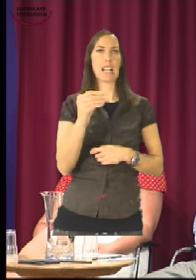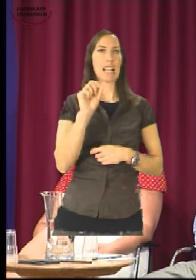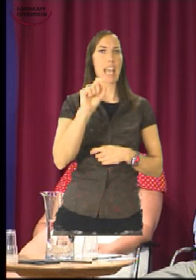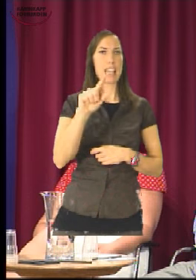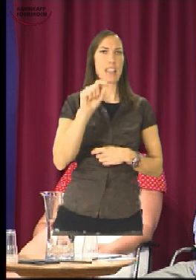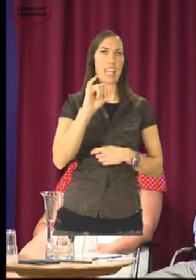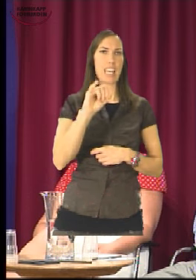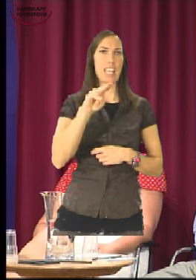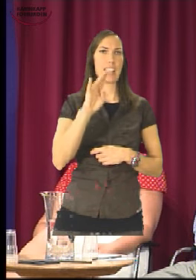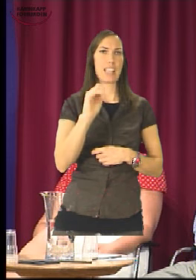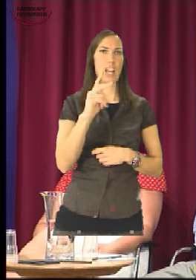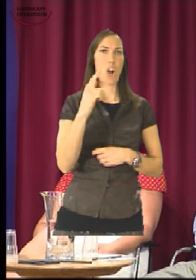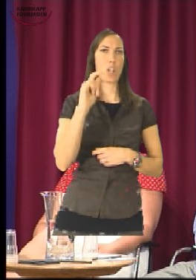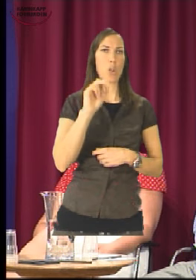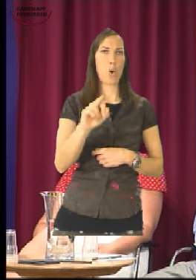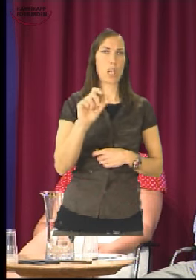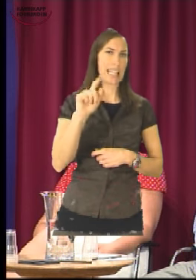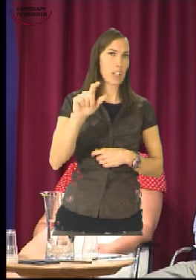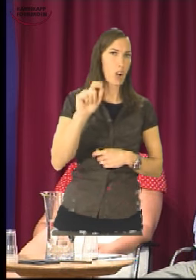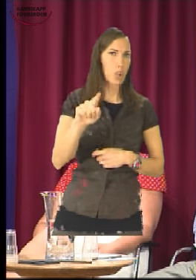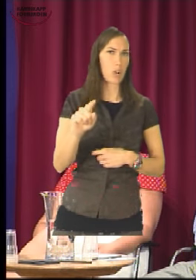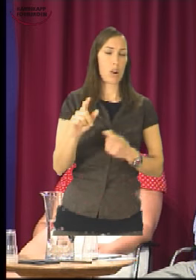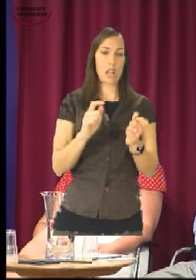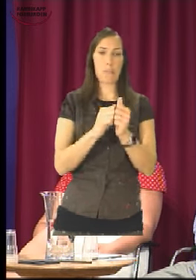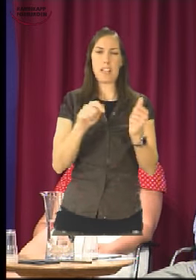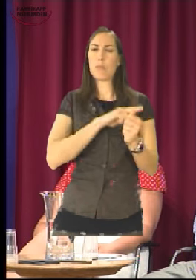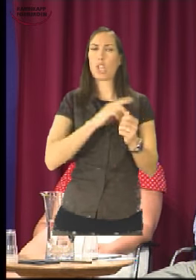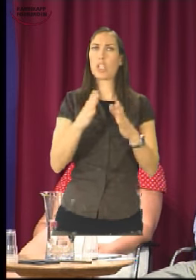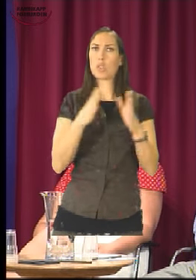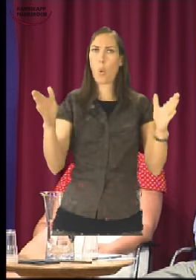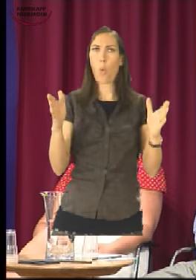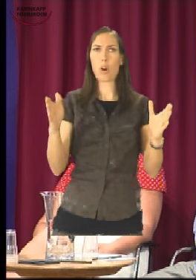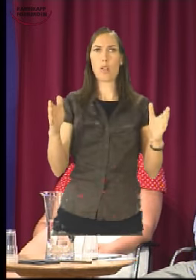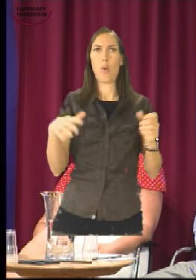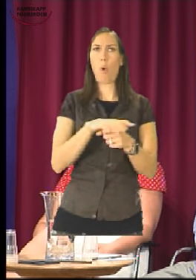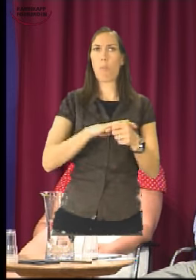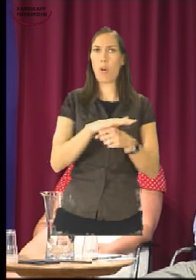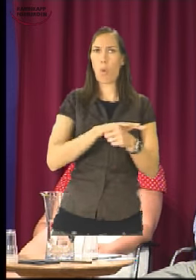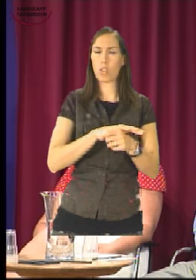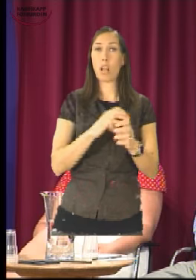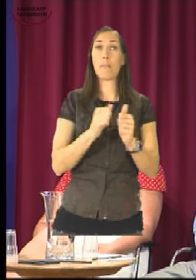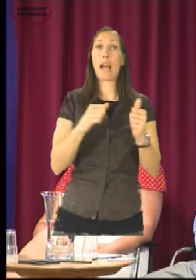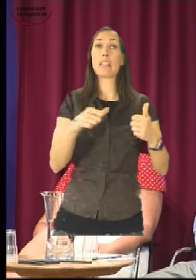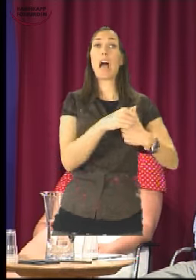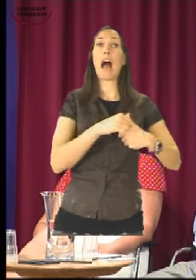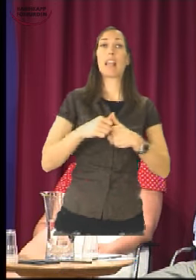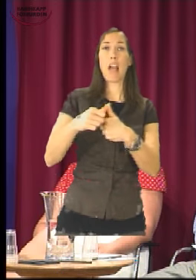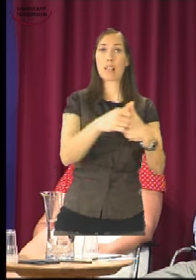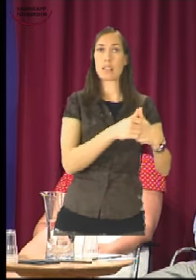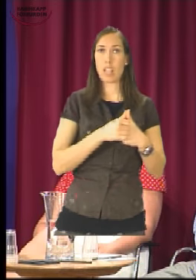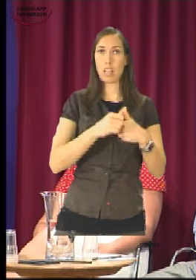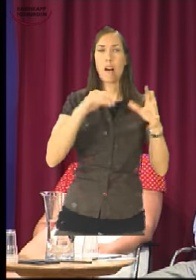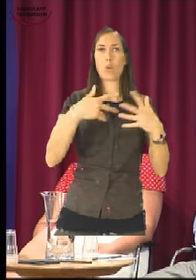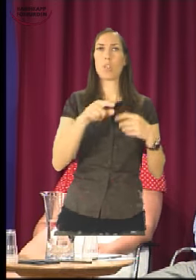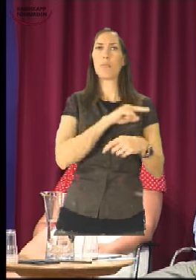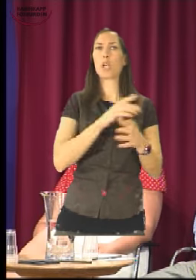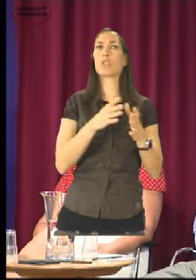tar ju tid. Det är ett stort brett område. Men där har alliansen gjort en stor